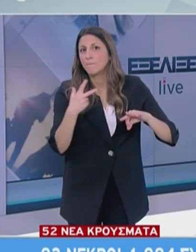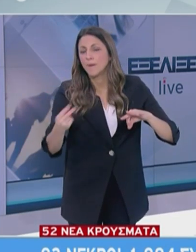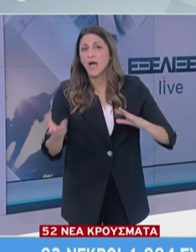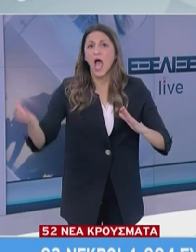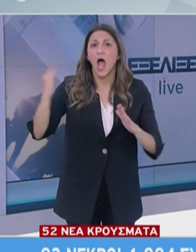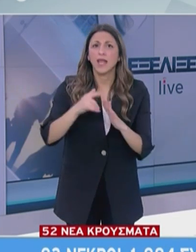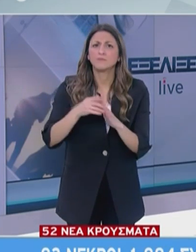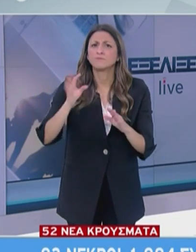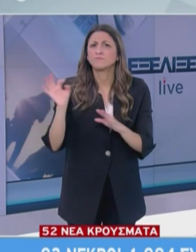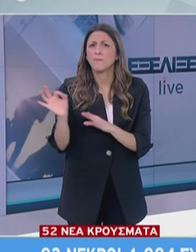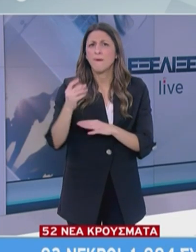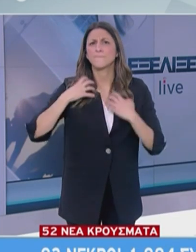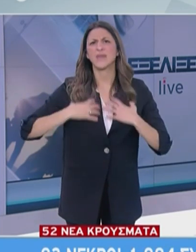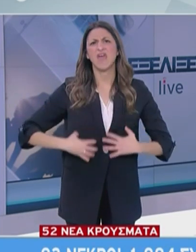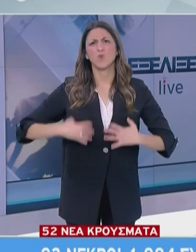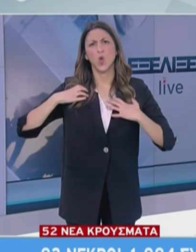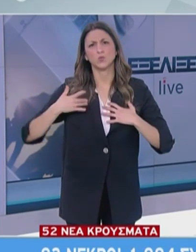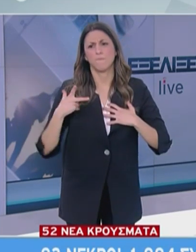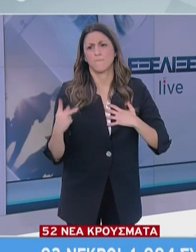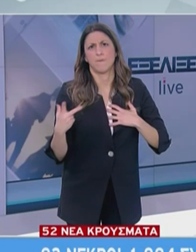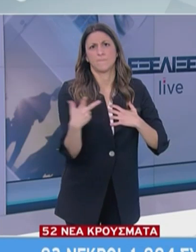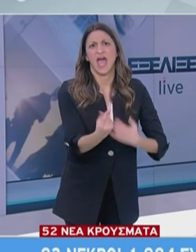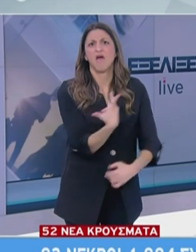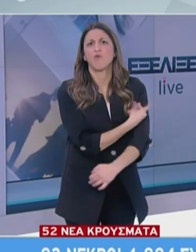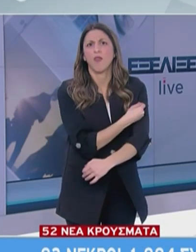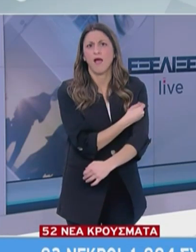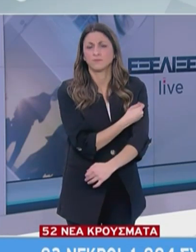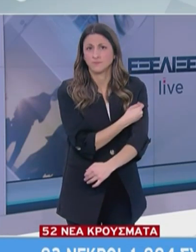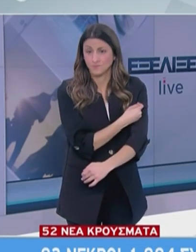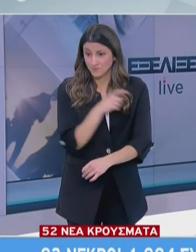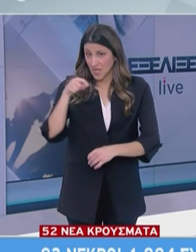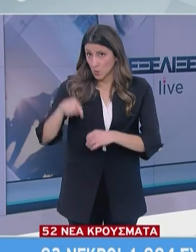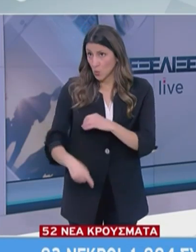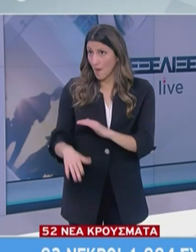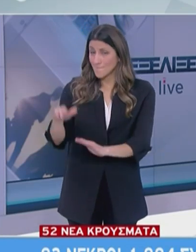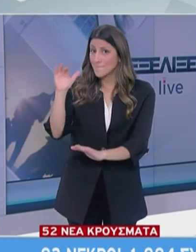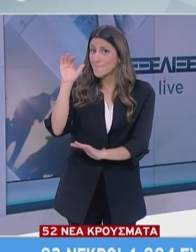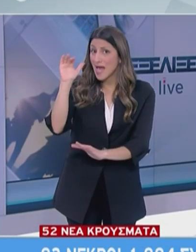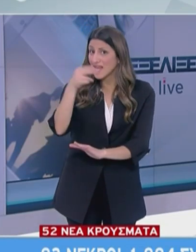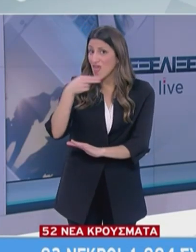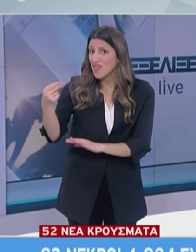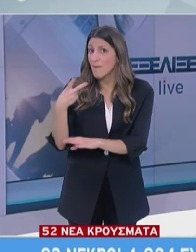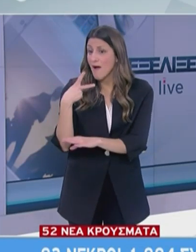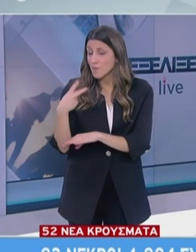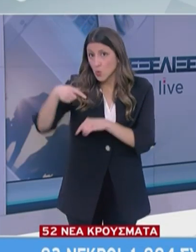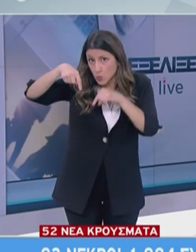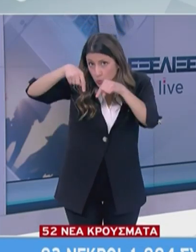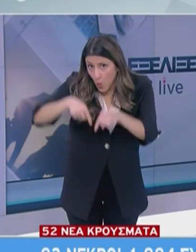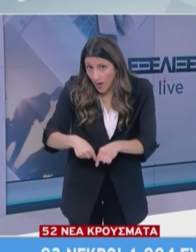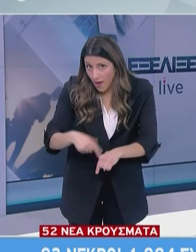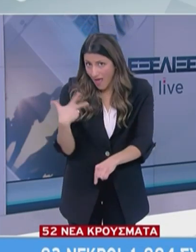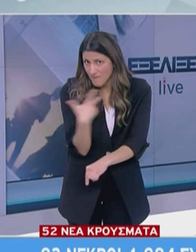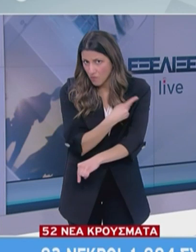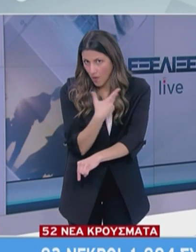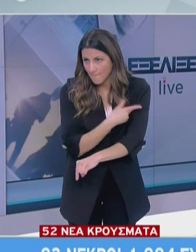πνευμονιόκοκο. Καθώς ο σχεδιασμός για τις παραγγελίες εμβολίων γίνεται αυτή την εποχή, μπορεί το Υπουργείο Υγείας να εξασφαλίσει τις